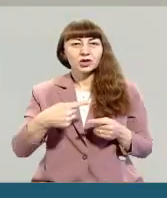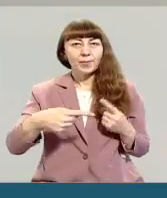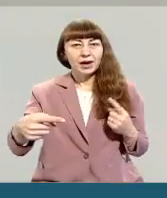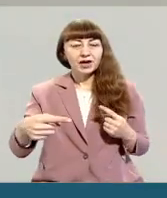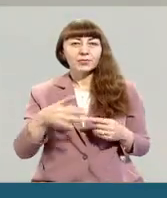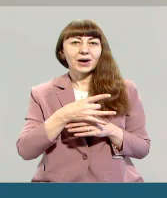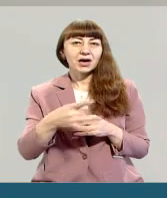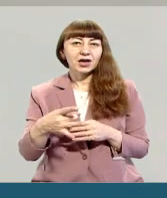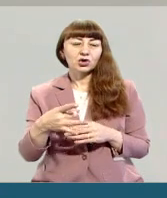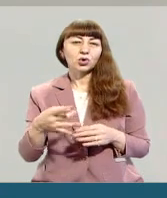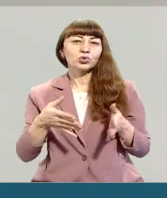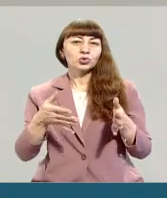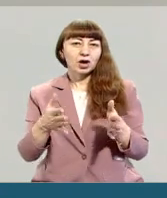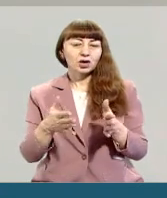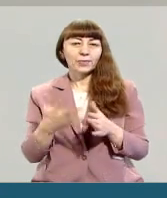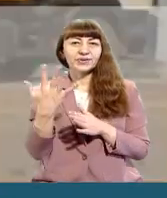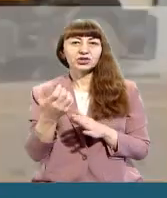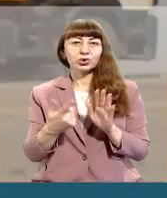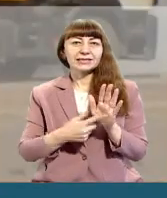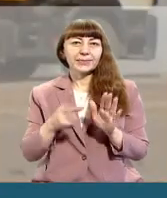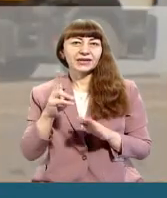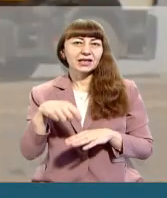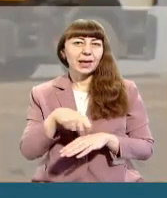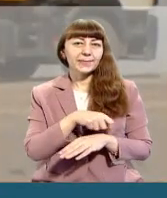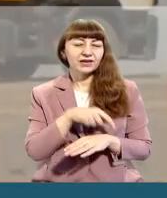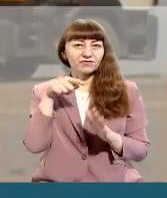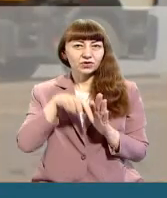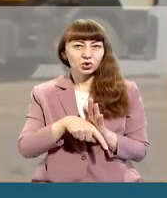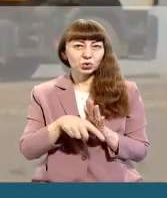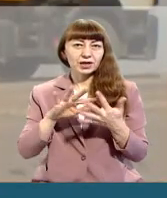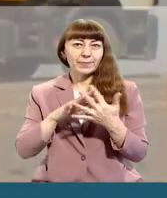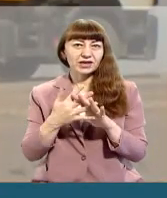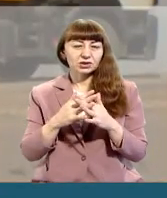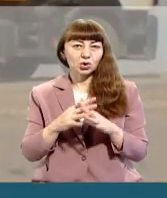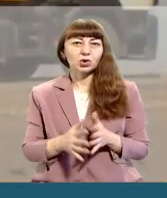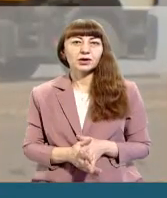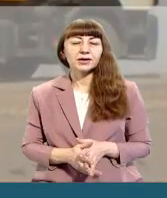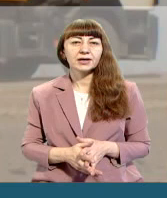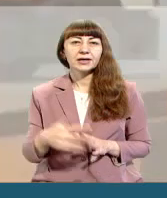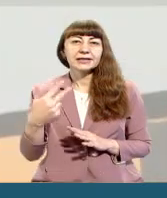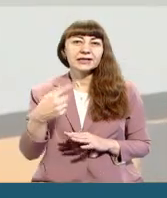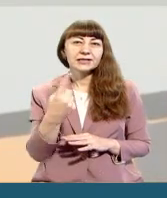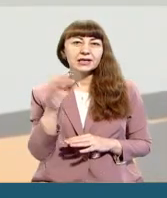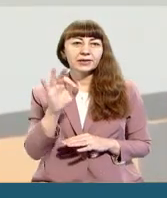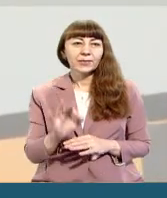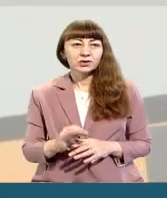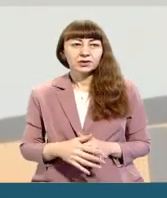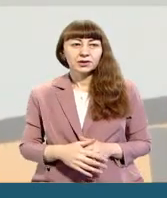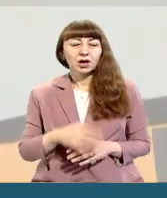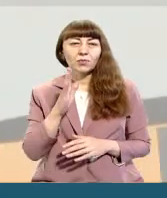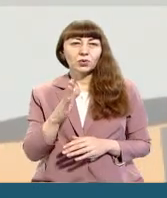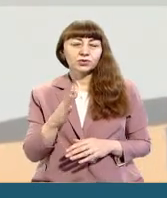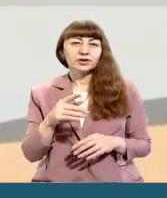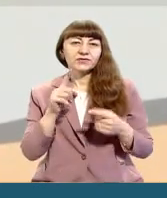жалпы ұзындығы 507,3 шақырымды құрайды. Оның ішінде ауыл ішілік жолдар 31%. Алдағы уақытта осы мәселеге